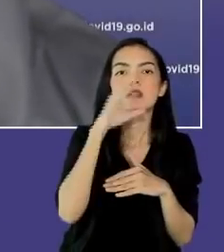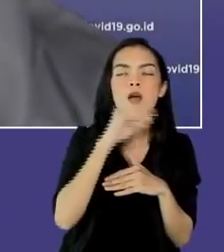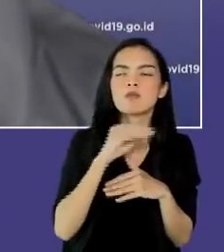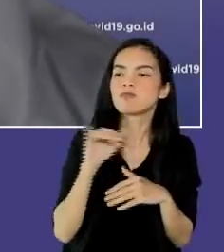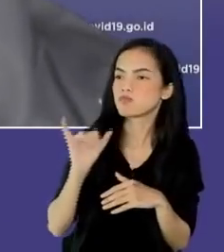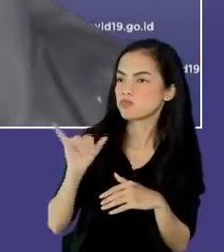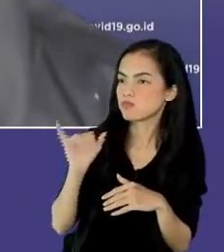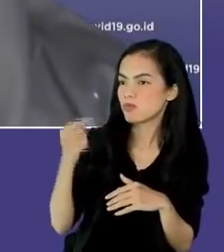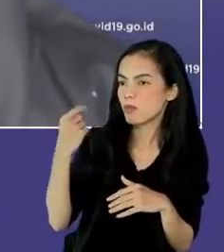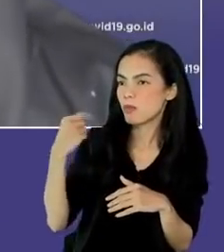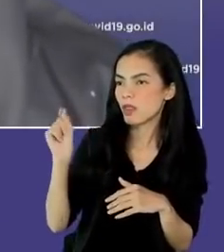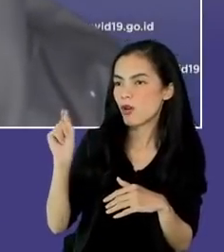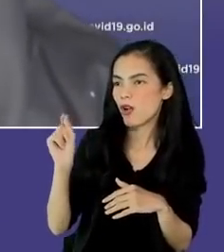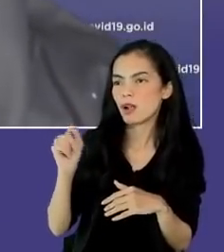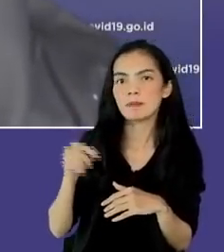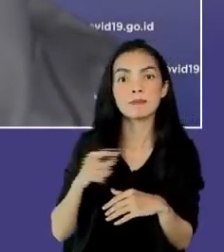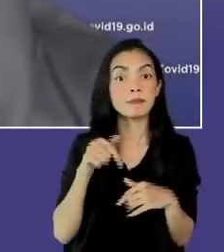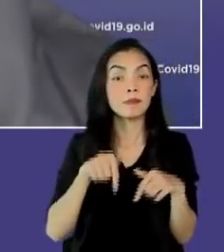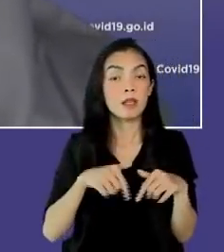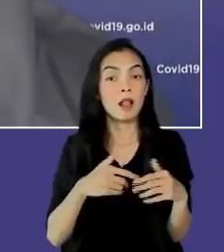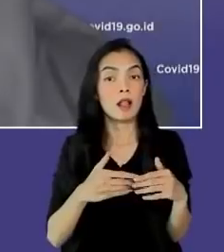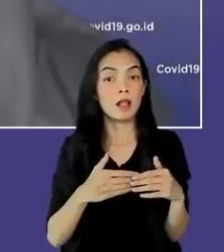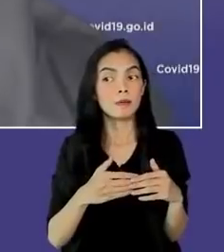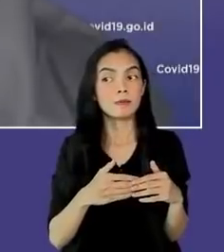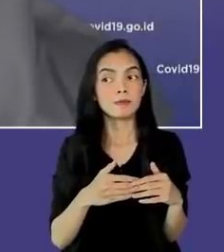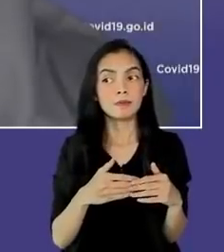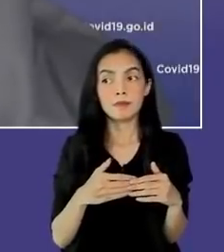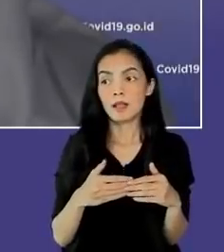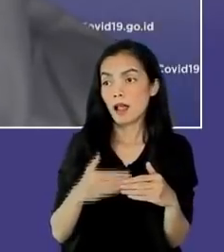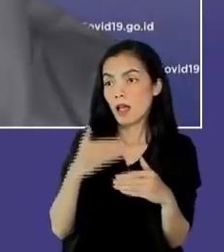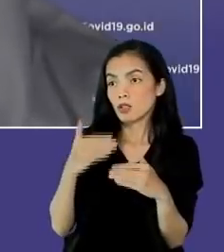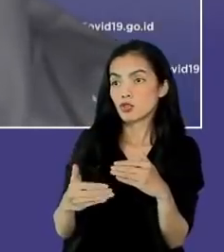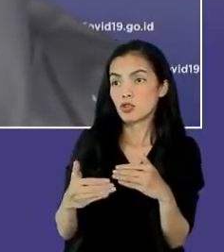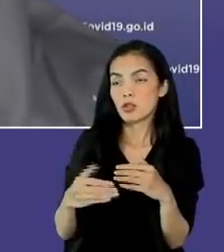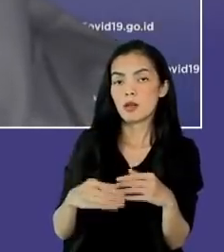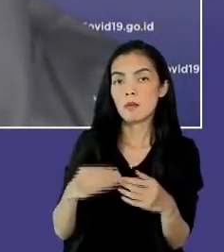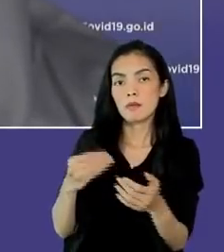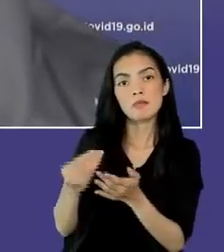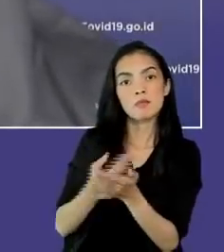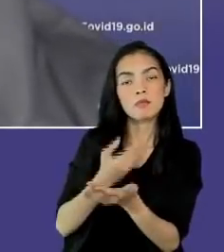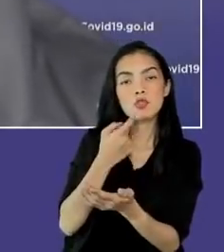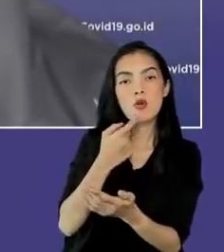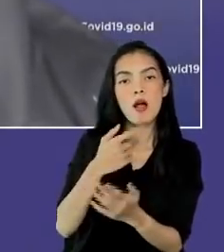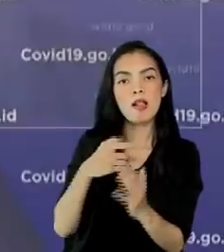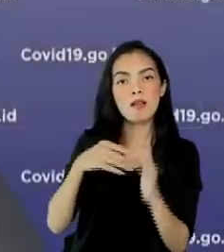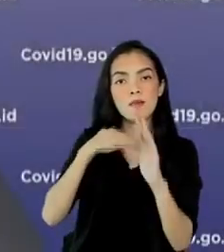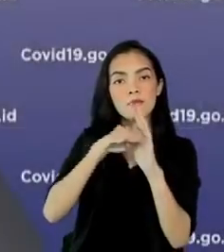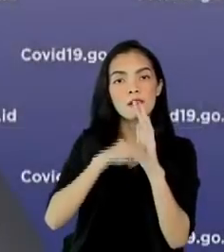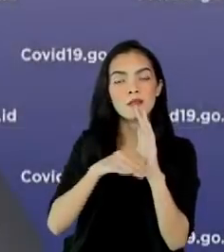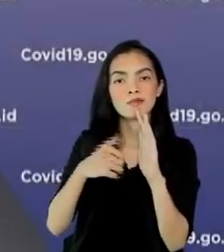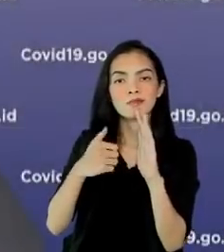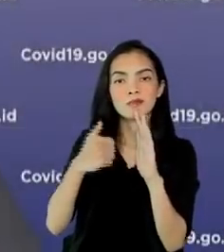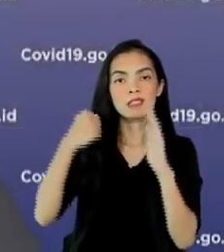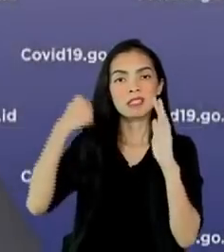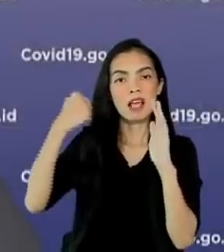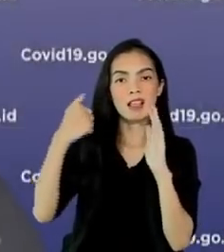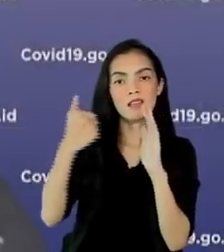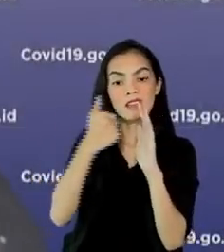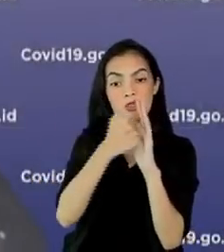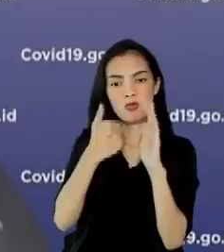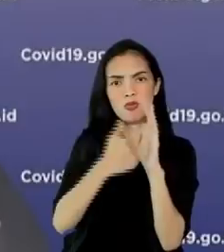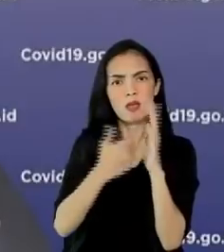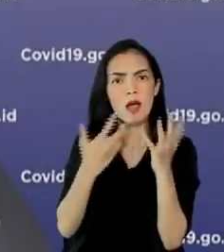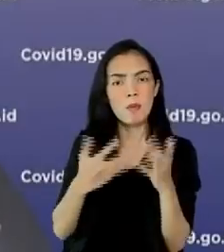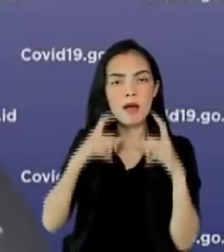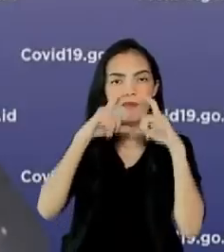Dewi. Kita lanjut sekarang terkait dengan update slide selanjutnya terkait dengan kepatuhan menggunakan masker dalam 1 minggu